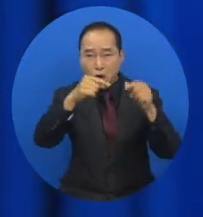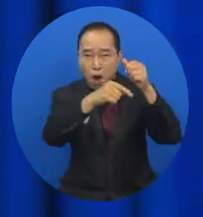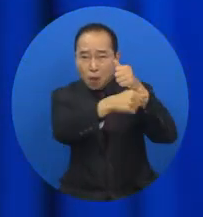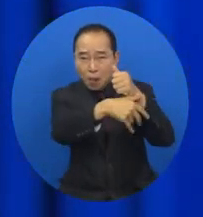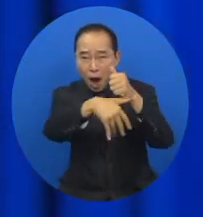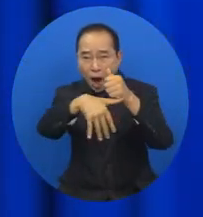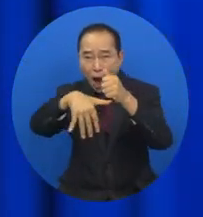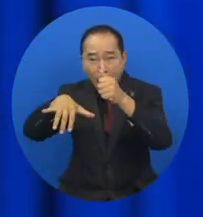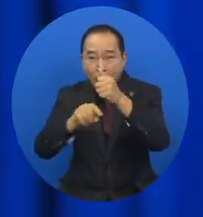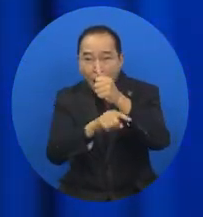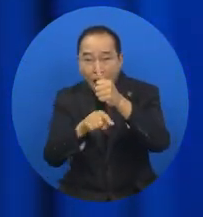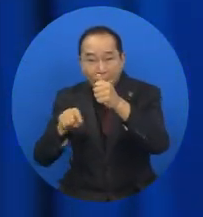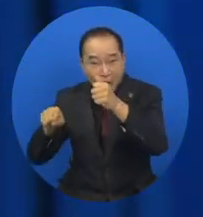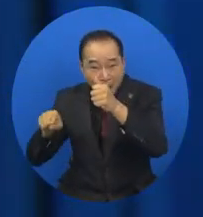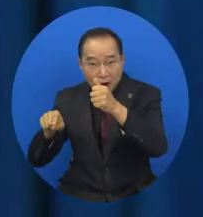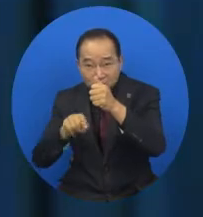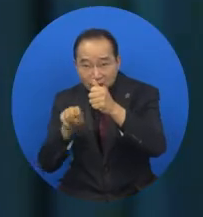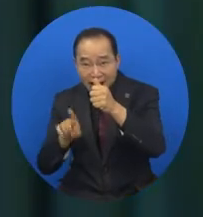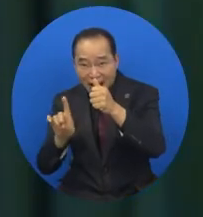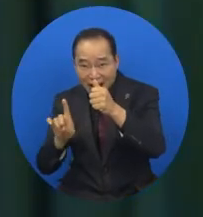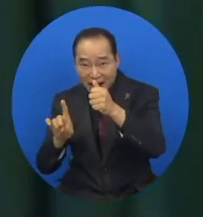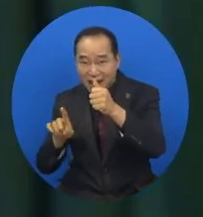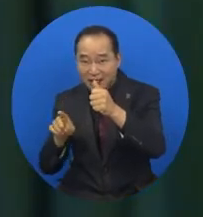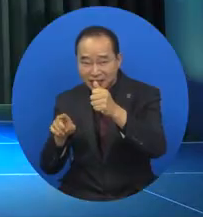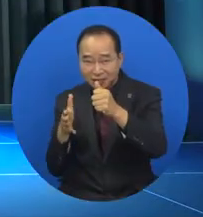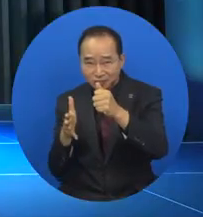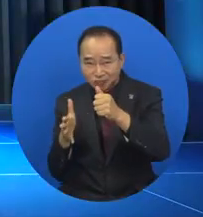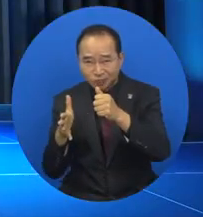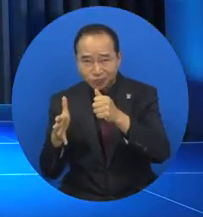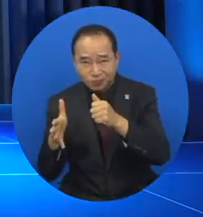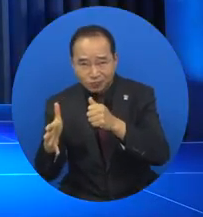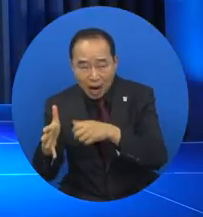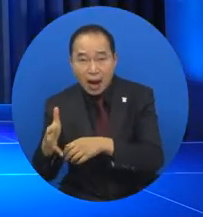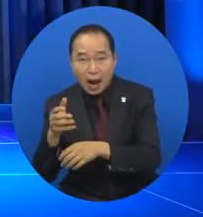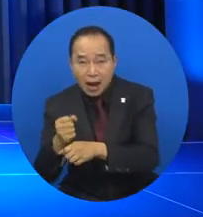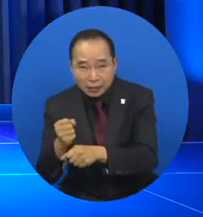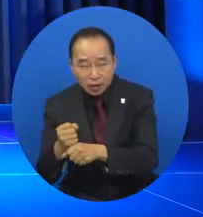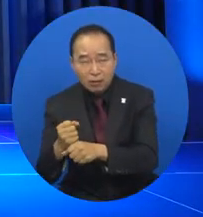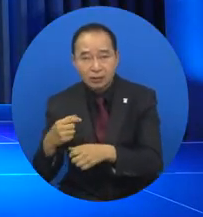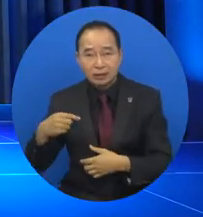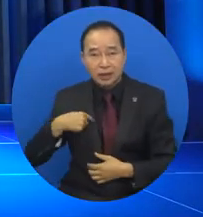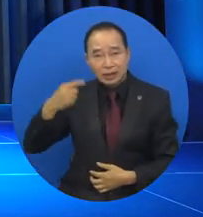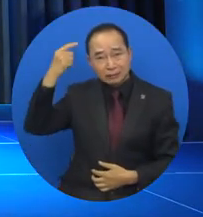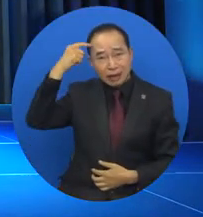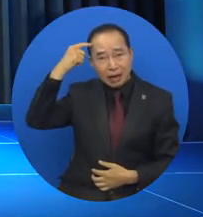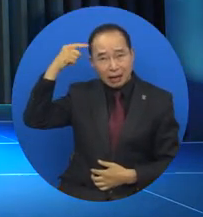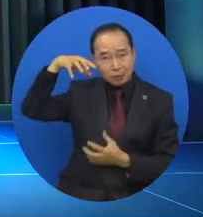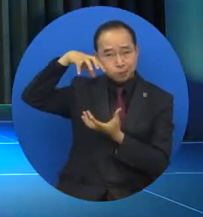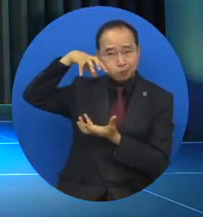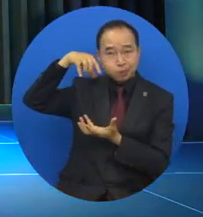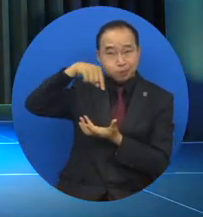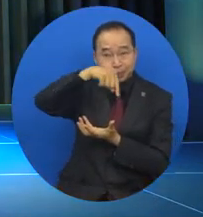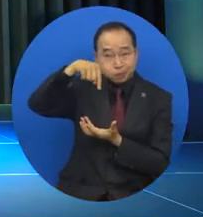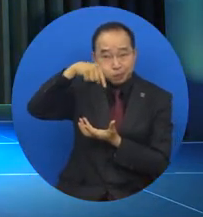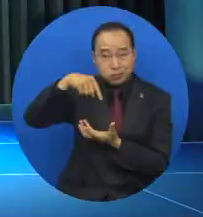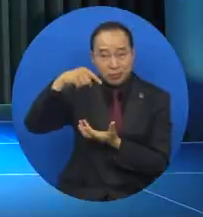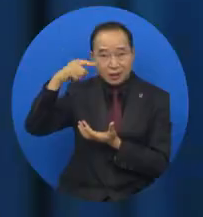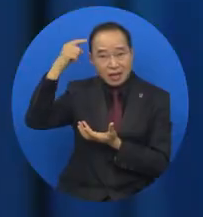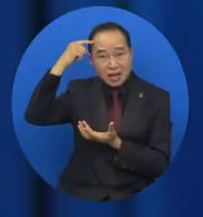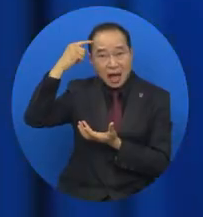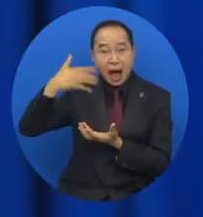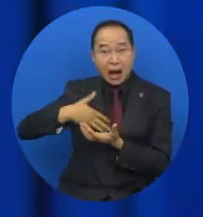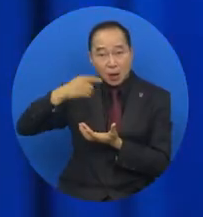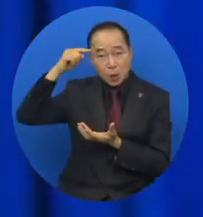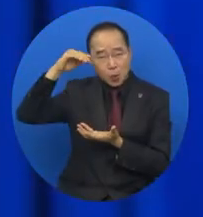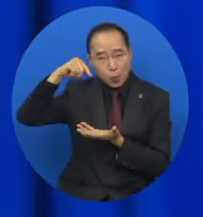예술 영역들을 어떤 것을 기반으로 중점적으로 해서 무의식, 우리가 억눌려져